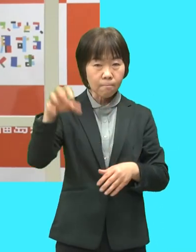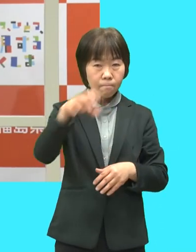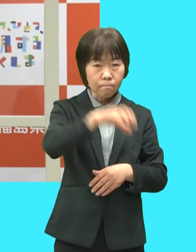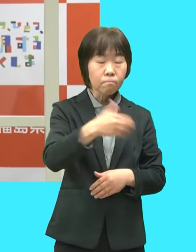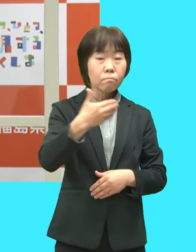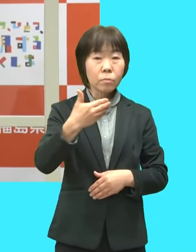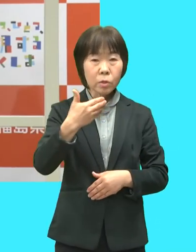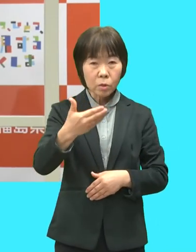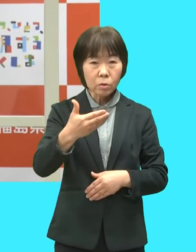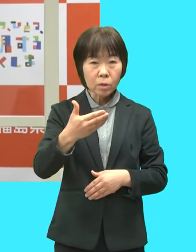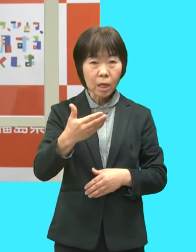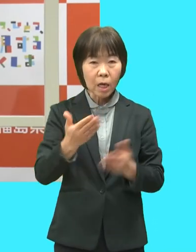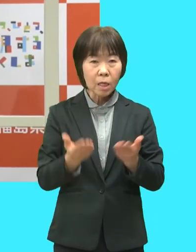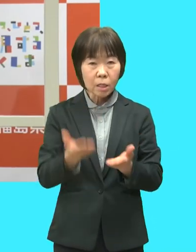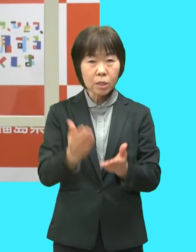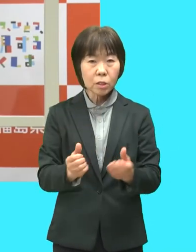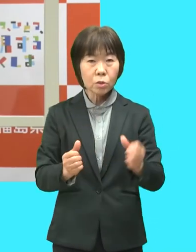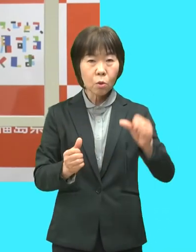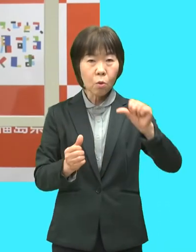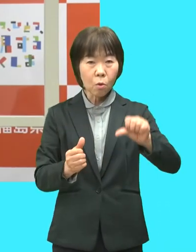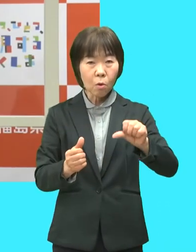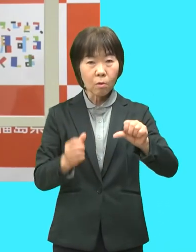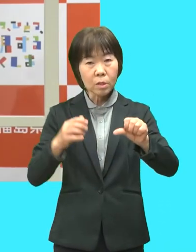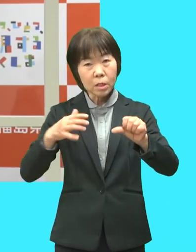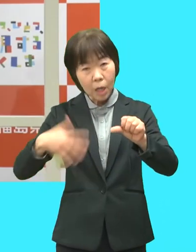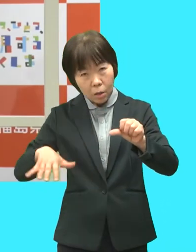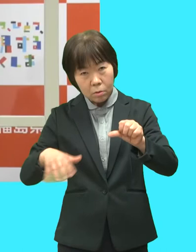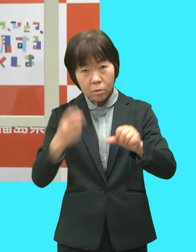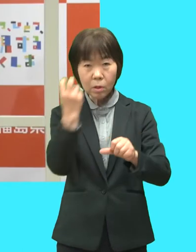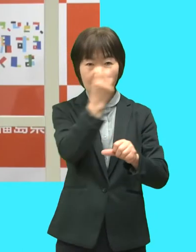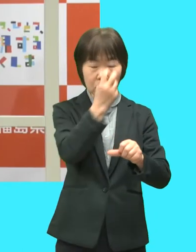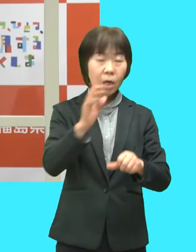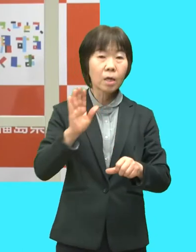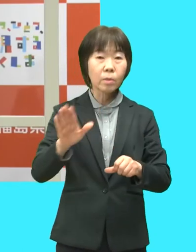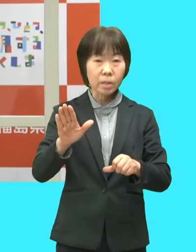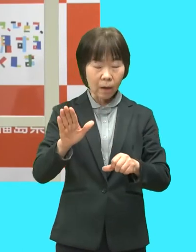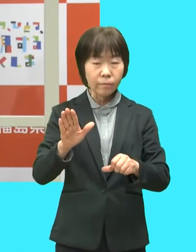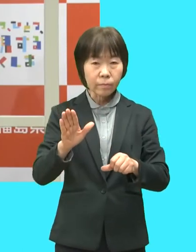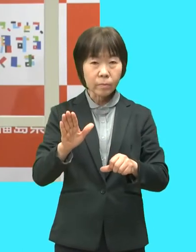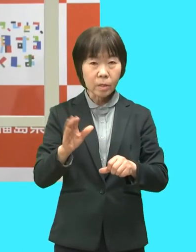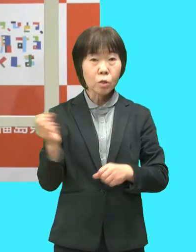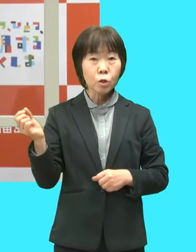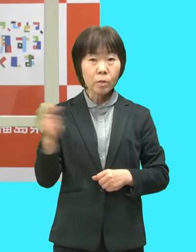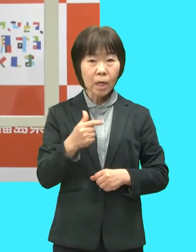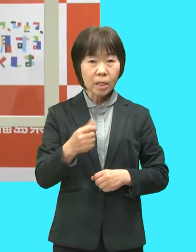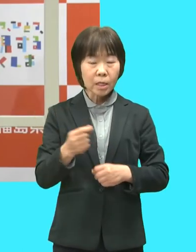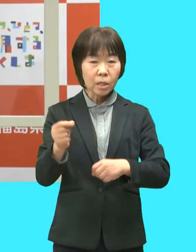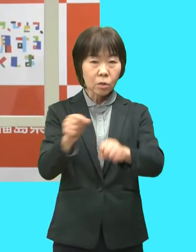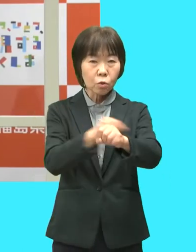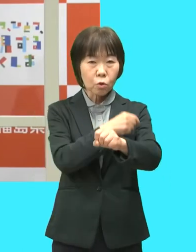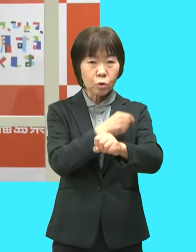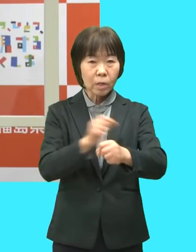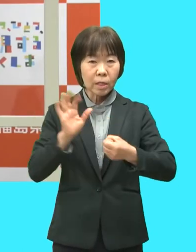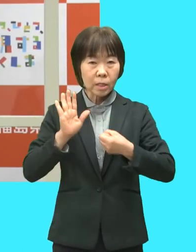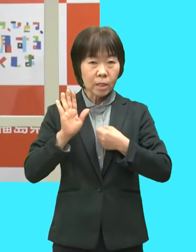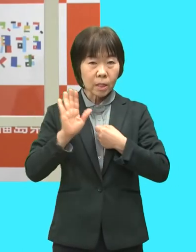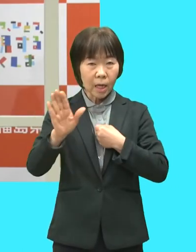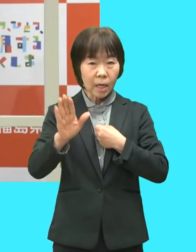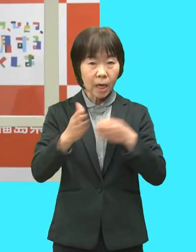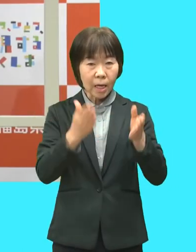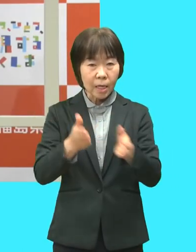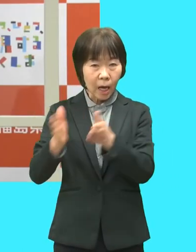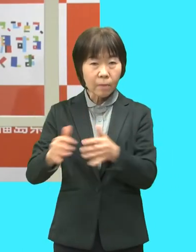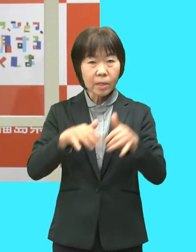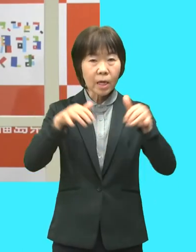において震度5弱を観測をいたしました。県では速やかに特別警戒配備体制を取